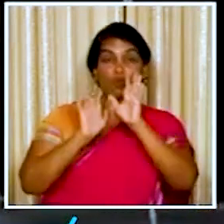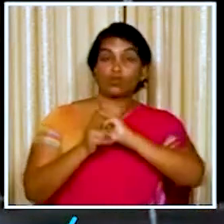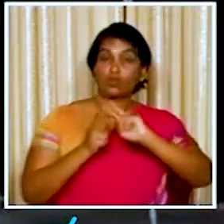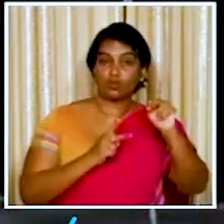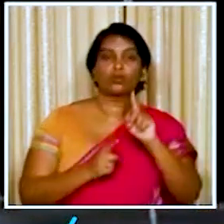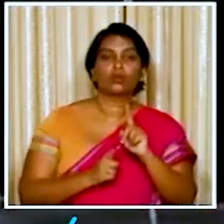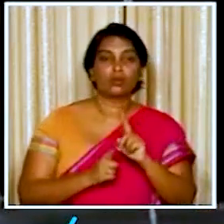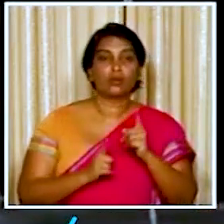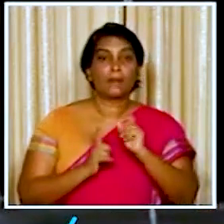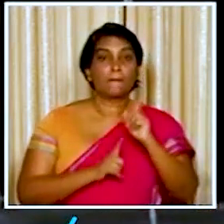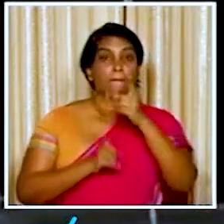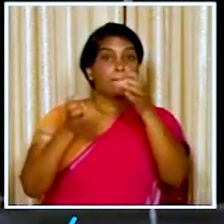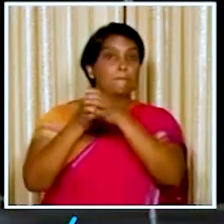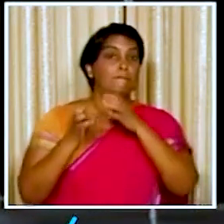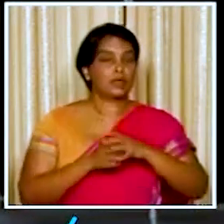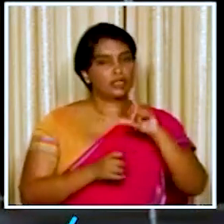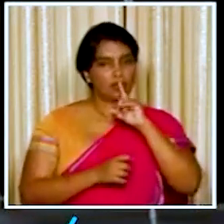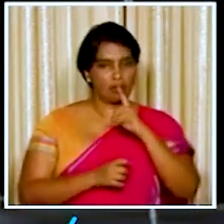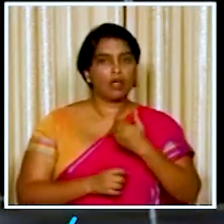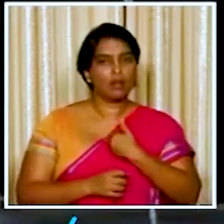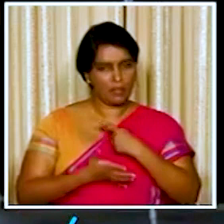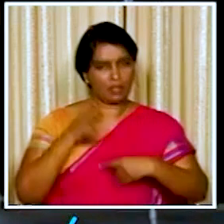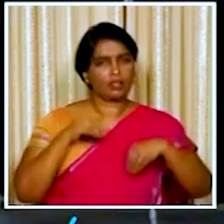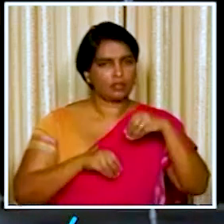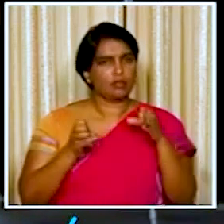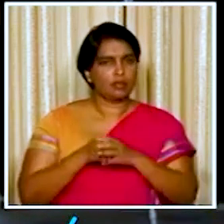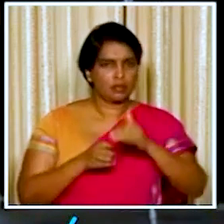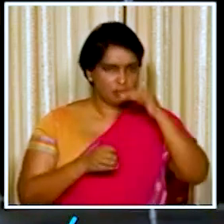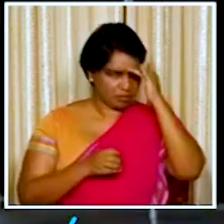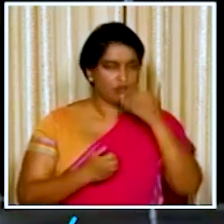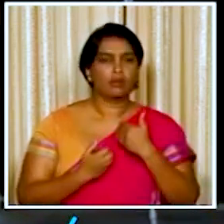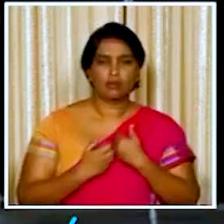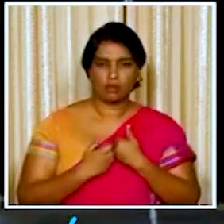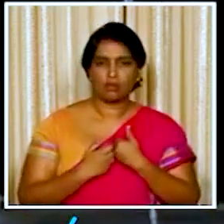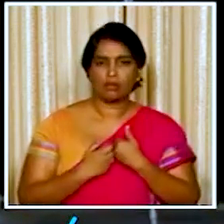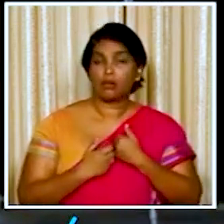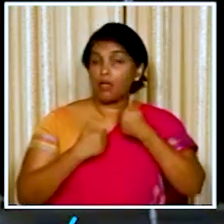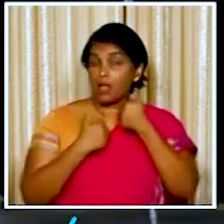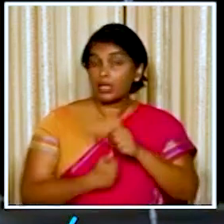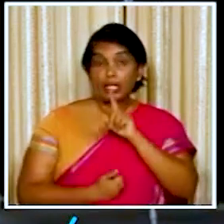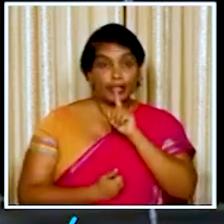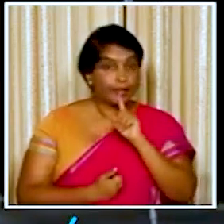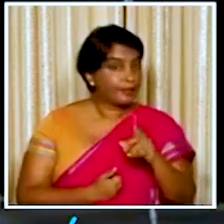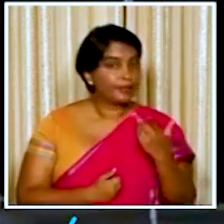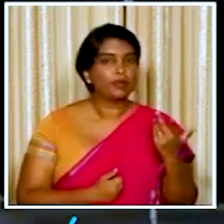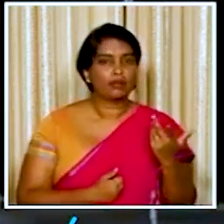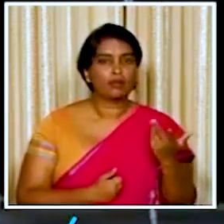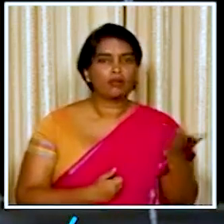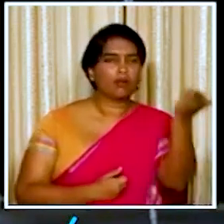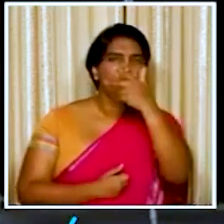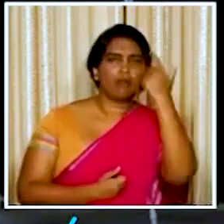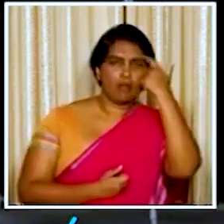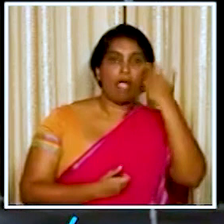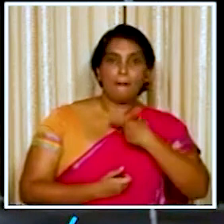කියලා සභා පක්ෂ කිව්වයි කියලා. අපි දේශපාලන පක්ෂවල නායකයෝ. එතකොට ඒක හරියට කිව්වේ නැතුණාම සාමාන්‍ය මිනිස්සු හිතන්න පුළුවන්